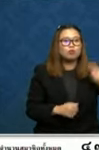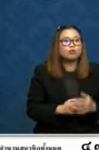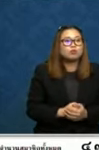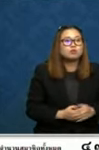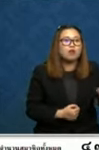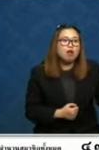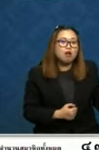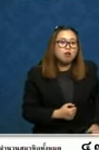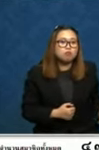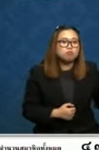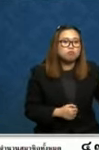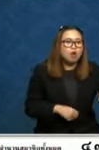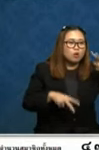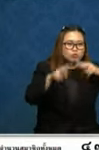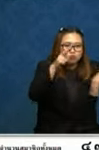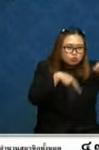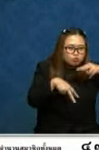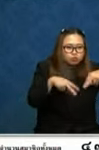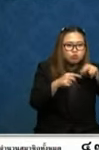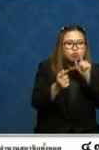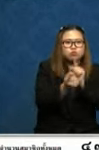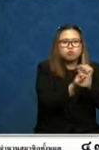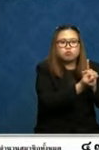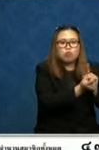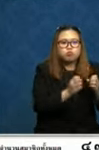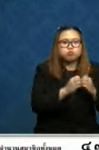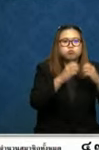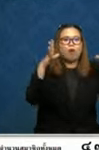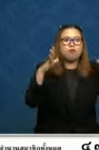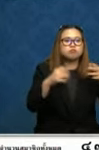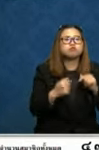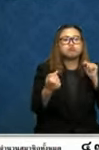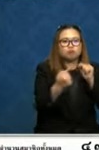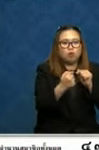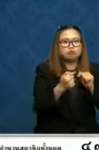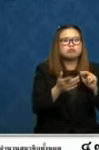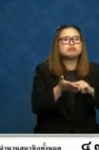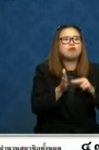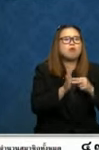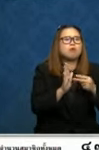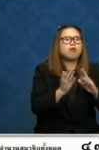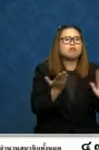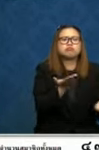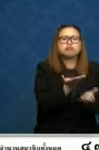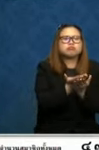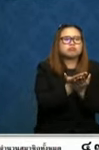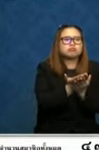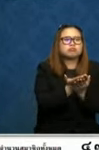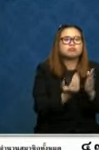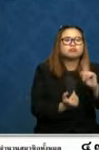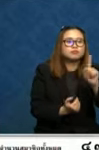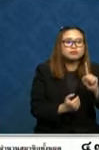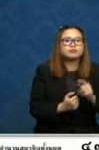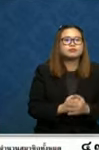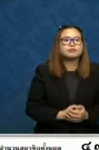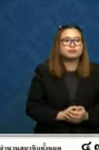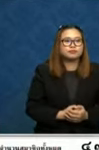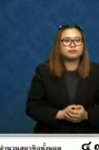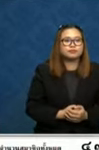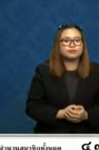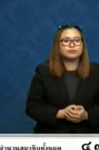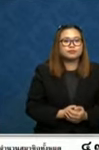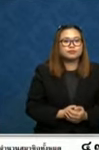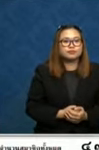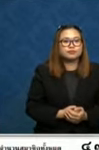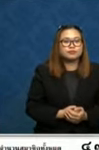จจับระเบิดเนี่ยดิฉันก็จะได้รู้ว่ามันสมเหตุสมผลแต่มันไม่มีเอกสารส่งกลับมาค่ะแล้วดิฉันจะพิจารณายังไงท่านประธานนะคะ